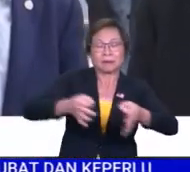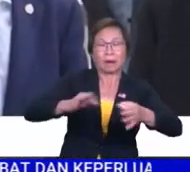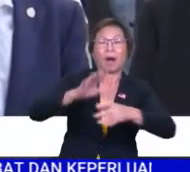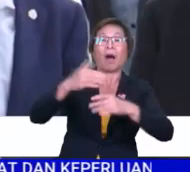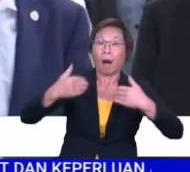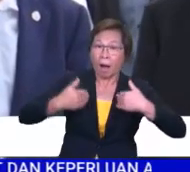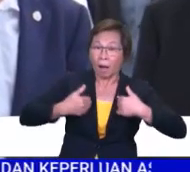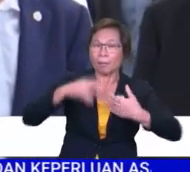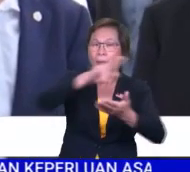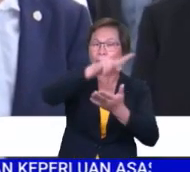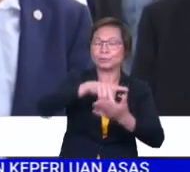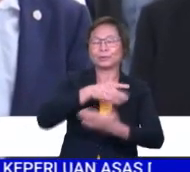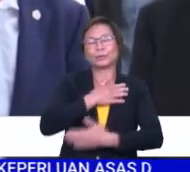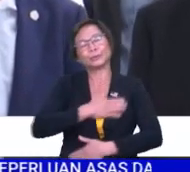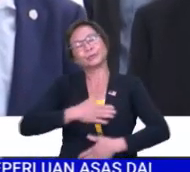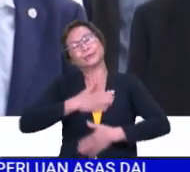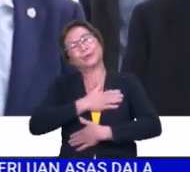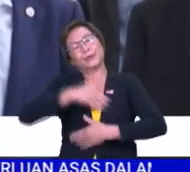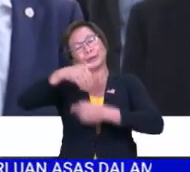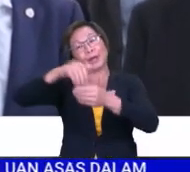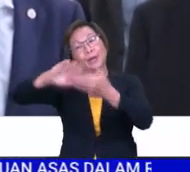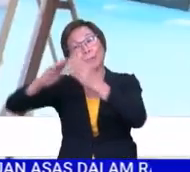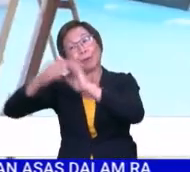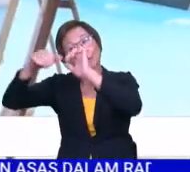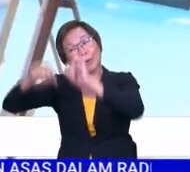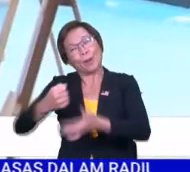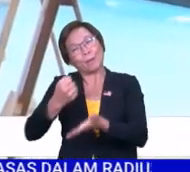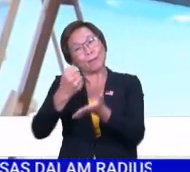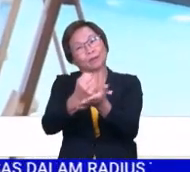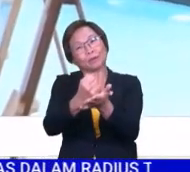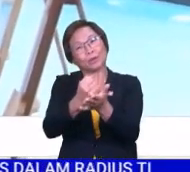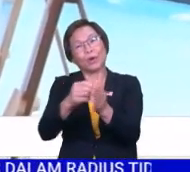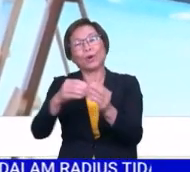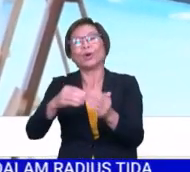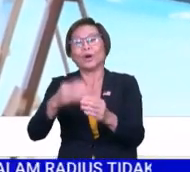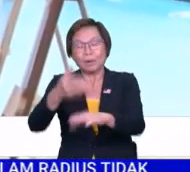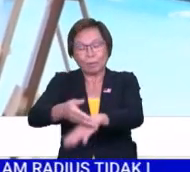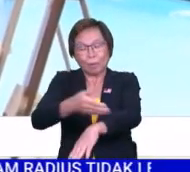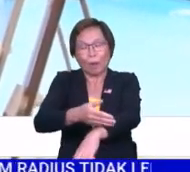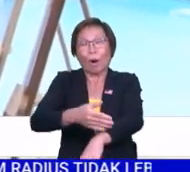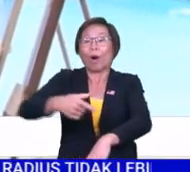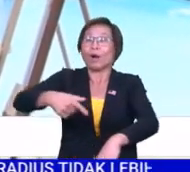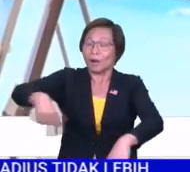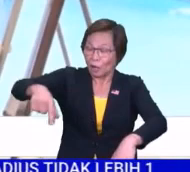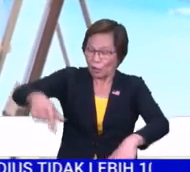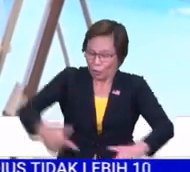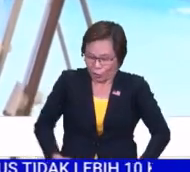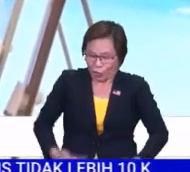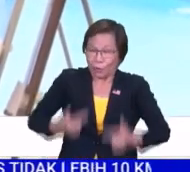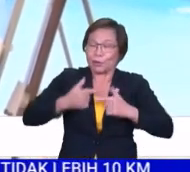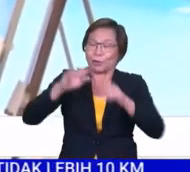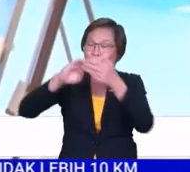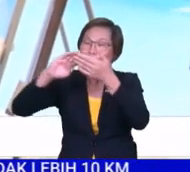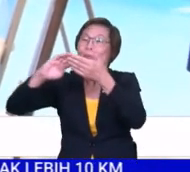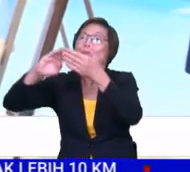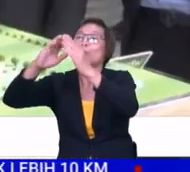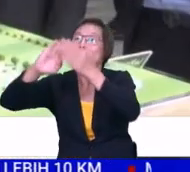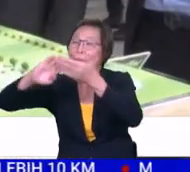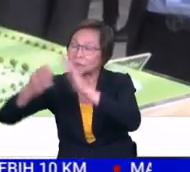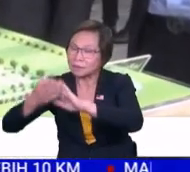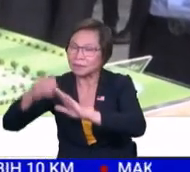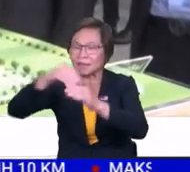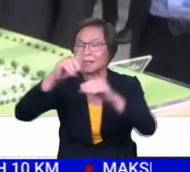termasuk mewujudkan pusat rekreasi dalam komuniti yang boleh membantu meningkatkan kualiti hidup masyarakat diisi Sebuah taman perumahan